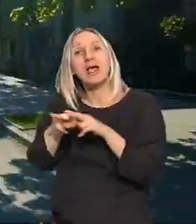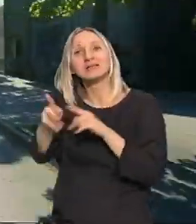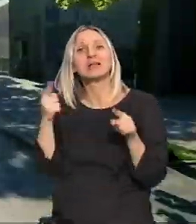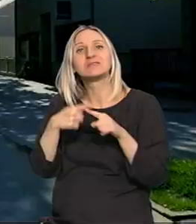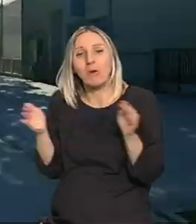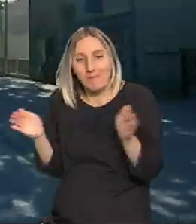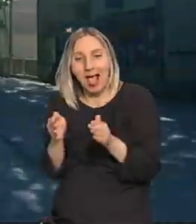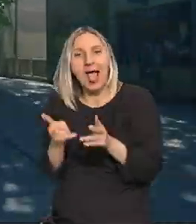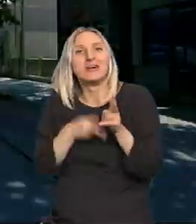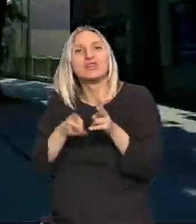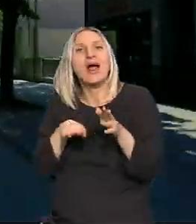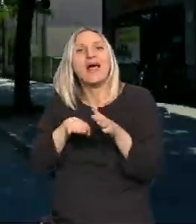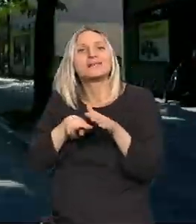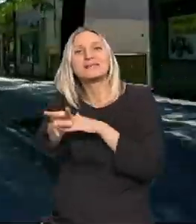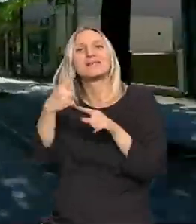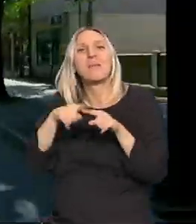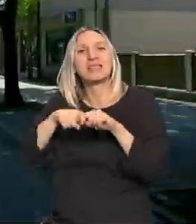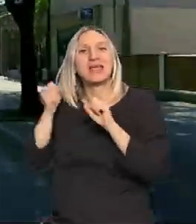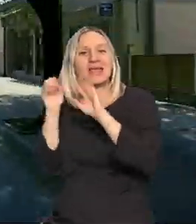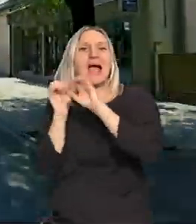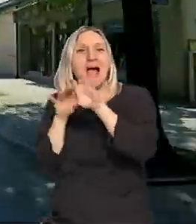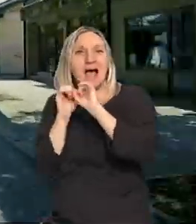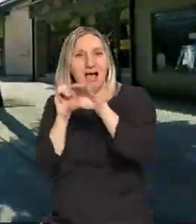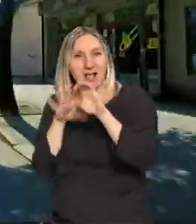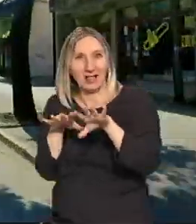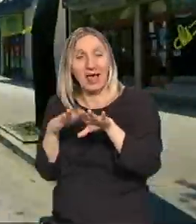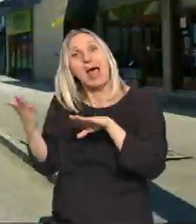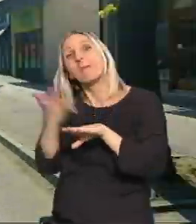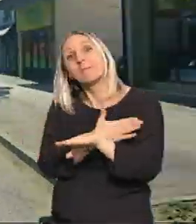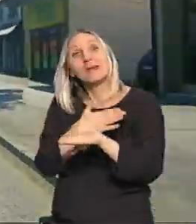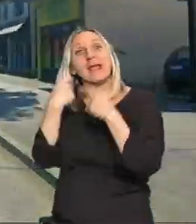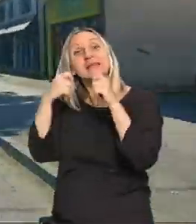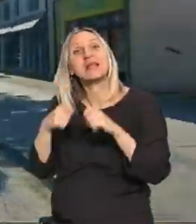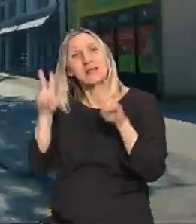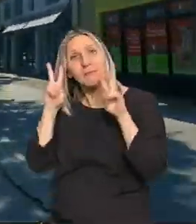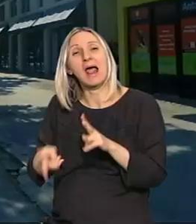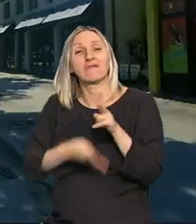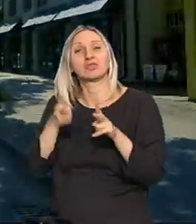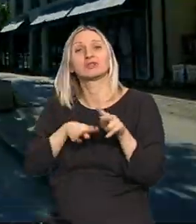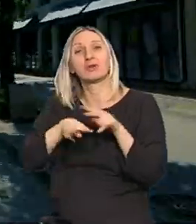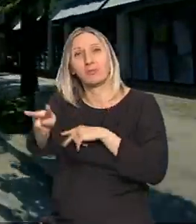železnice. Pre, na primjer, izgradnje železničke pruge od 1910. godine.